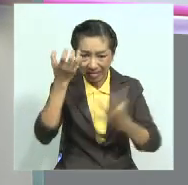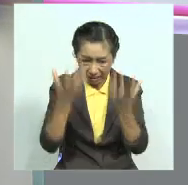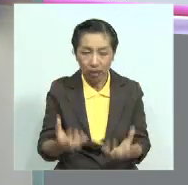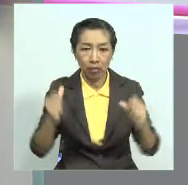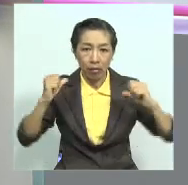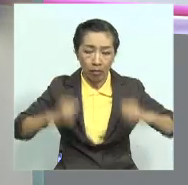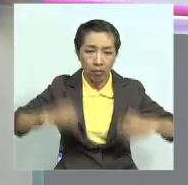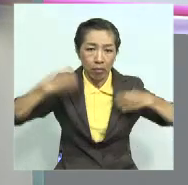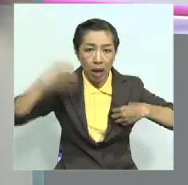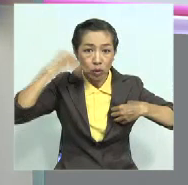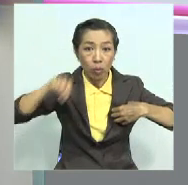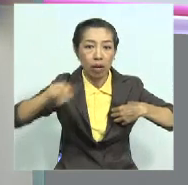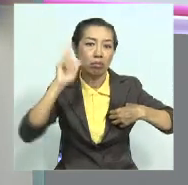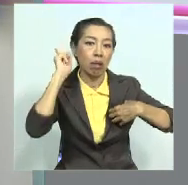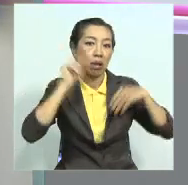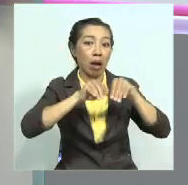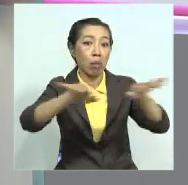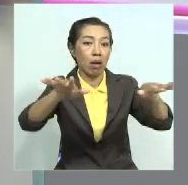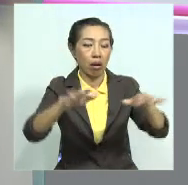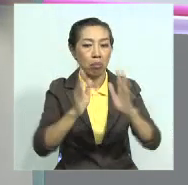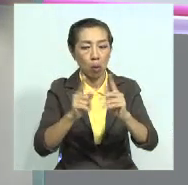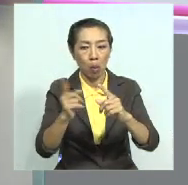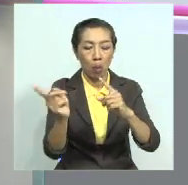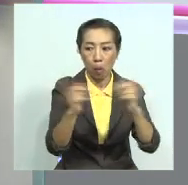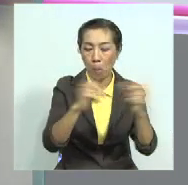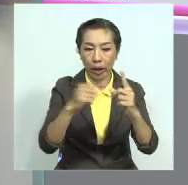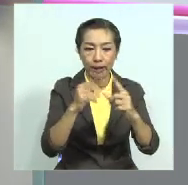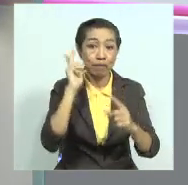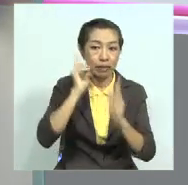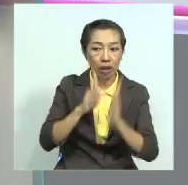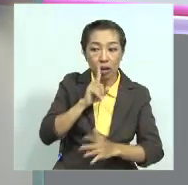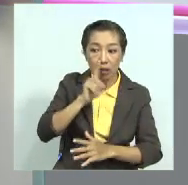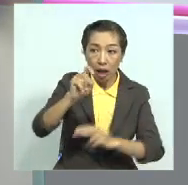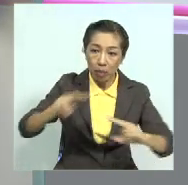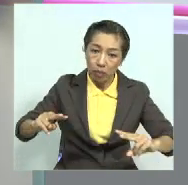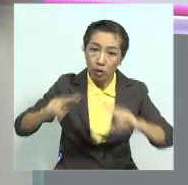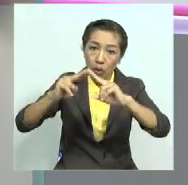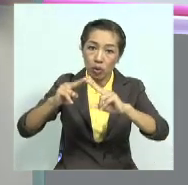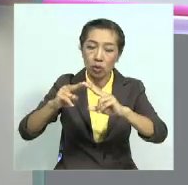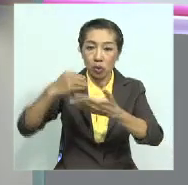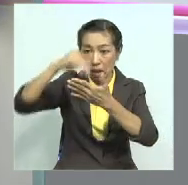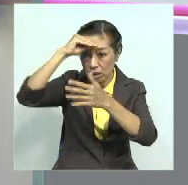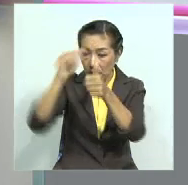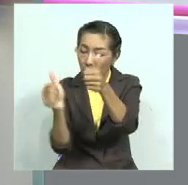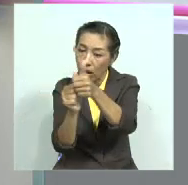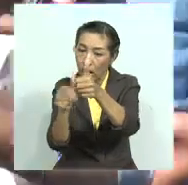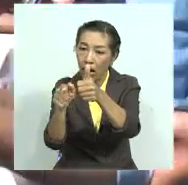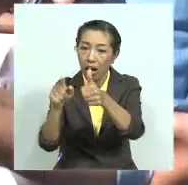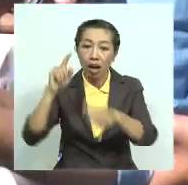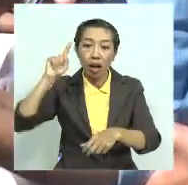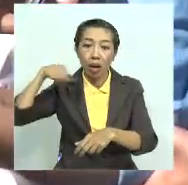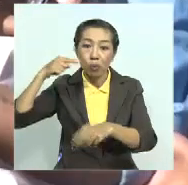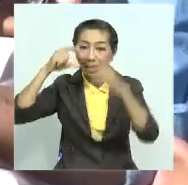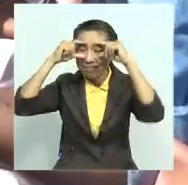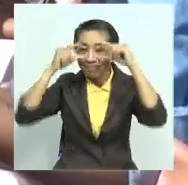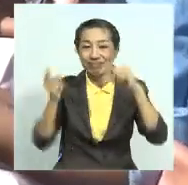ก็มีการแสดงความคิดเห็นอย่างกว้างขวางนะครับวันนี้ผู้สื่อข่าวได้สอบถามเพิ่มเติมจากรัฐมนตรีช่วยว่าการกระทรวงศึกษาธิการคุณหญิงกัลย